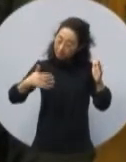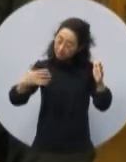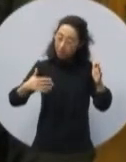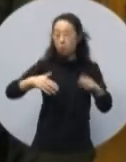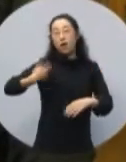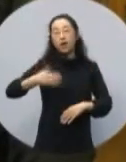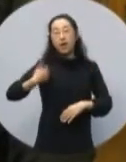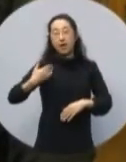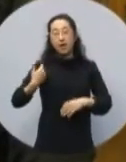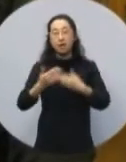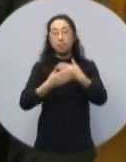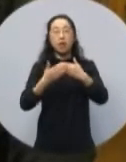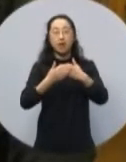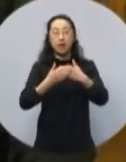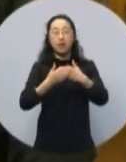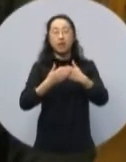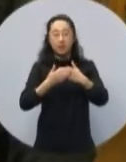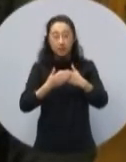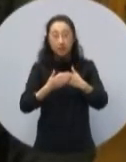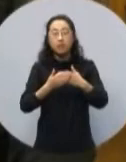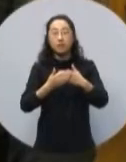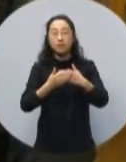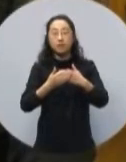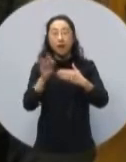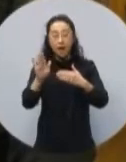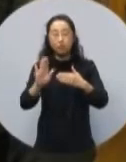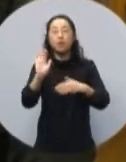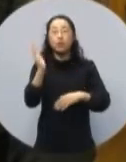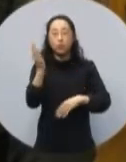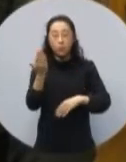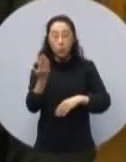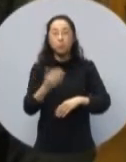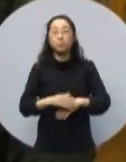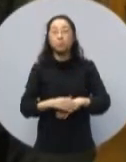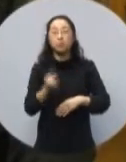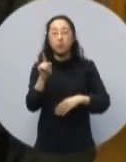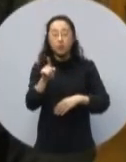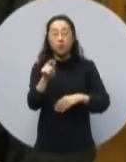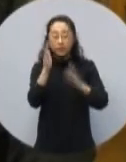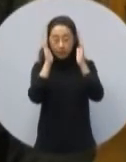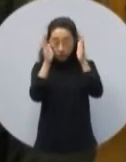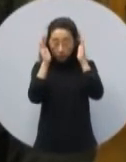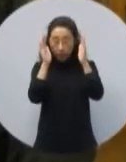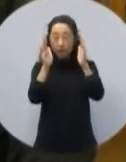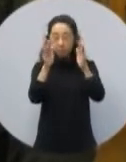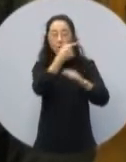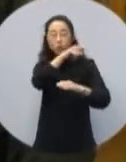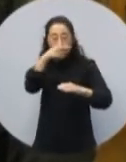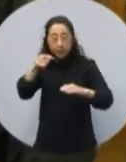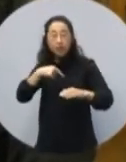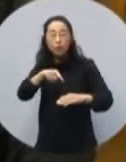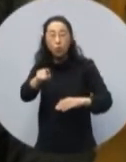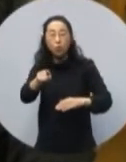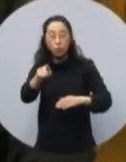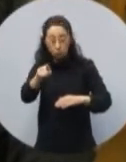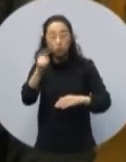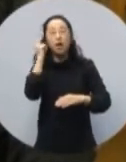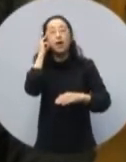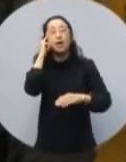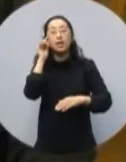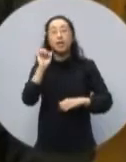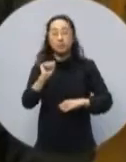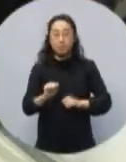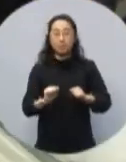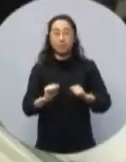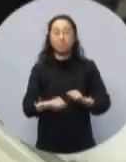くわからない点で、そういった形をですね、まあそれを一生懸命、まあ、教えていこうというような形で考えているんですけど